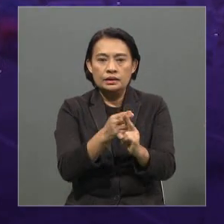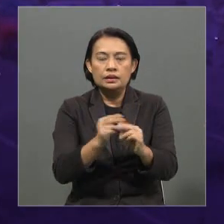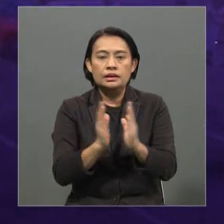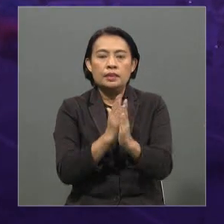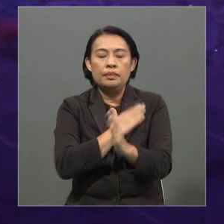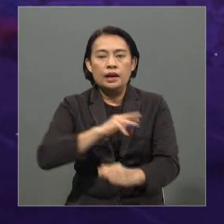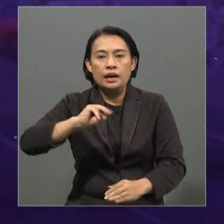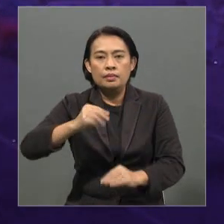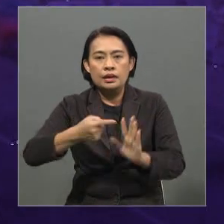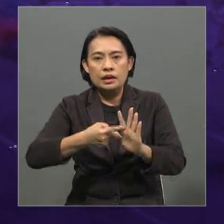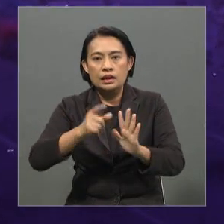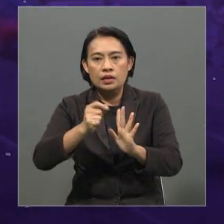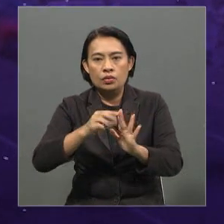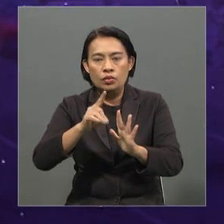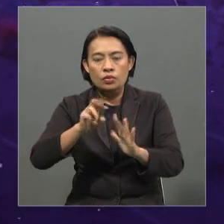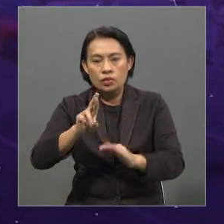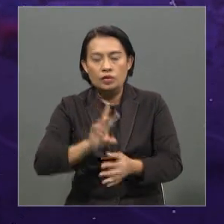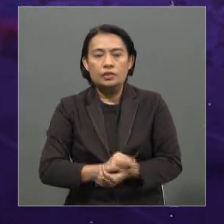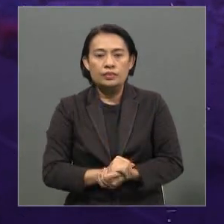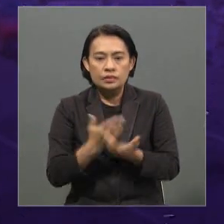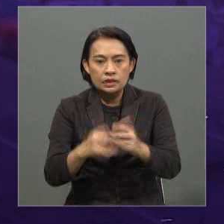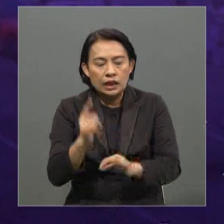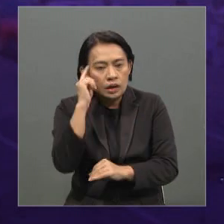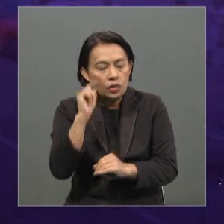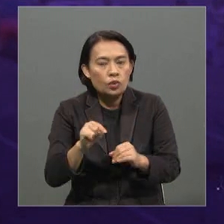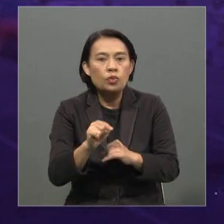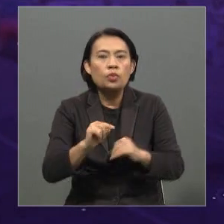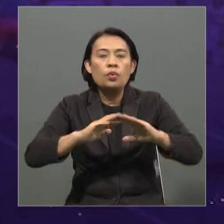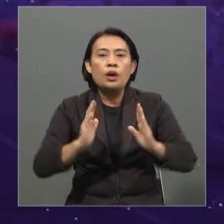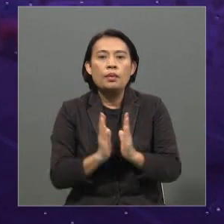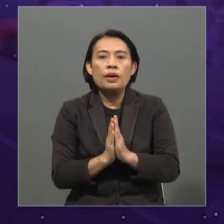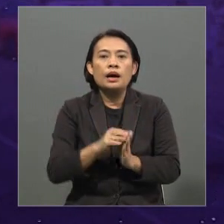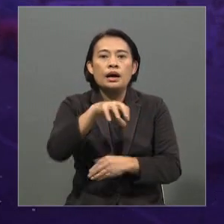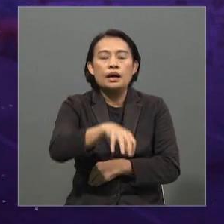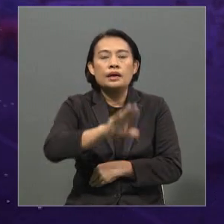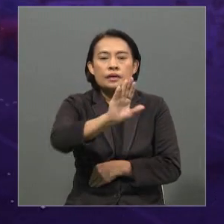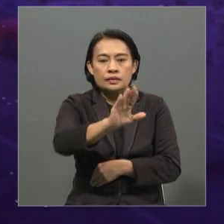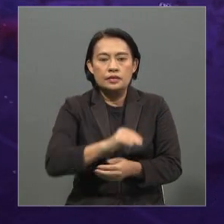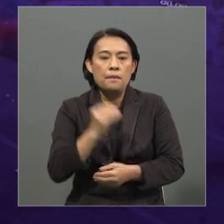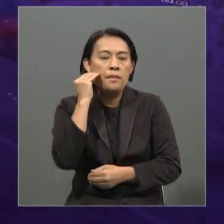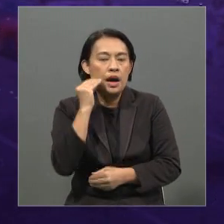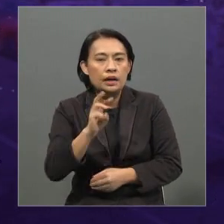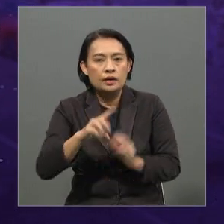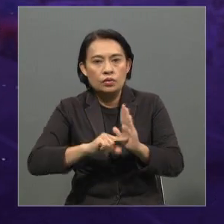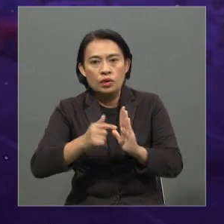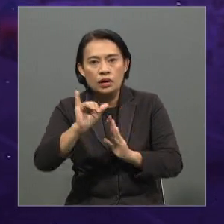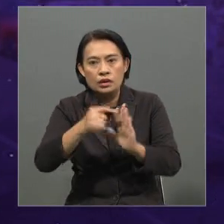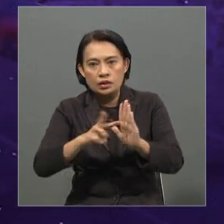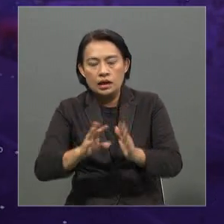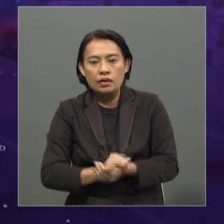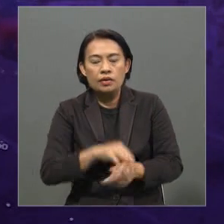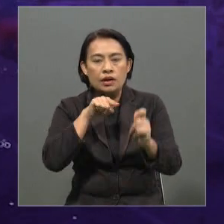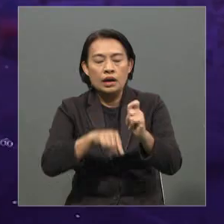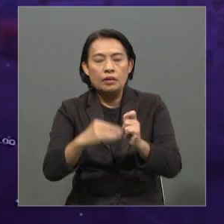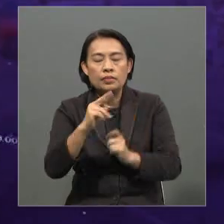มหาอุดรนะต่อมานะทราบว่าเป็นพระวัดสว่างน้ำใสที่บ้านวังยาวตำบลเ่อบ้านหันอำเภอโนนศิลา